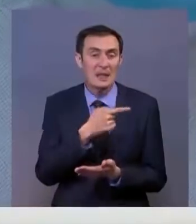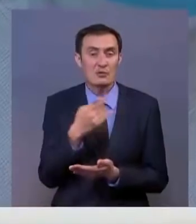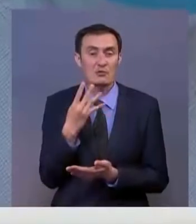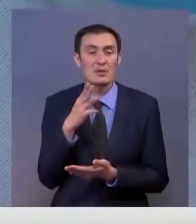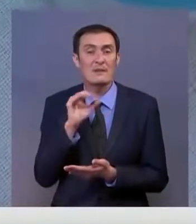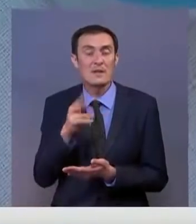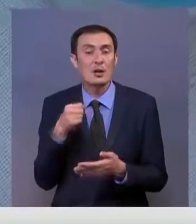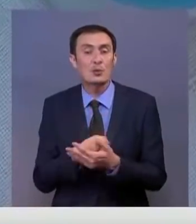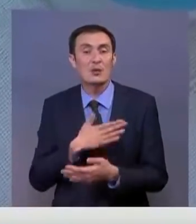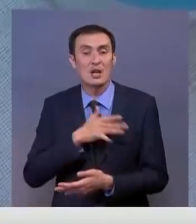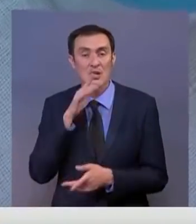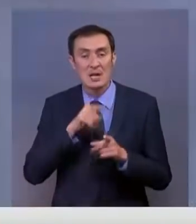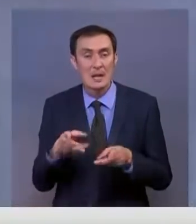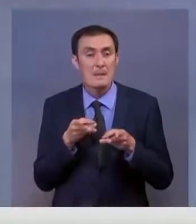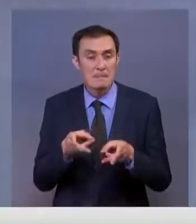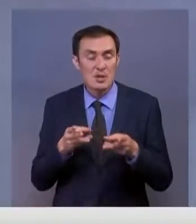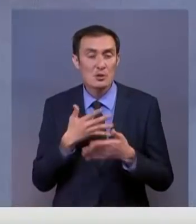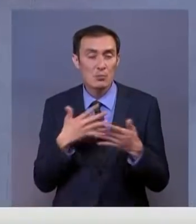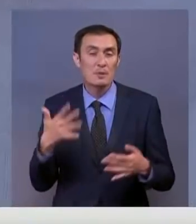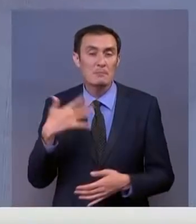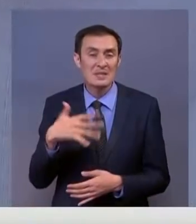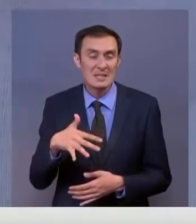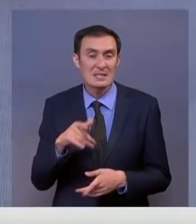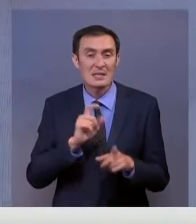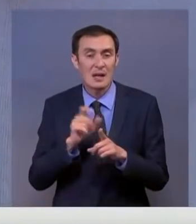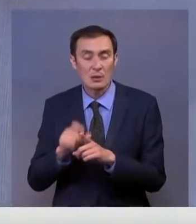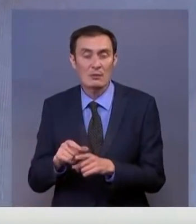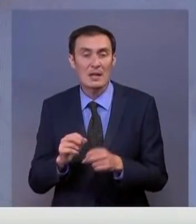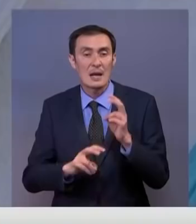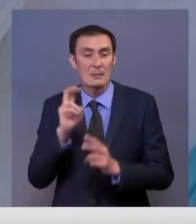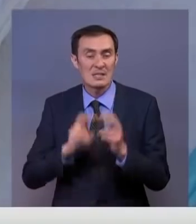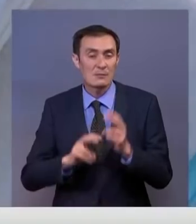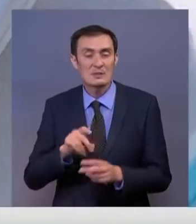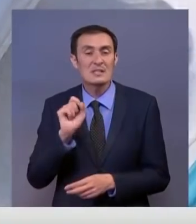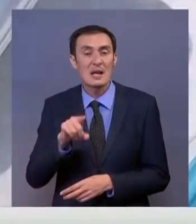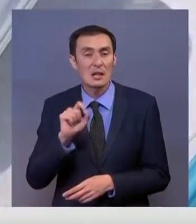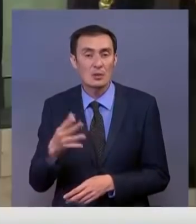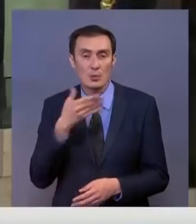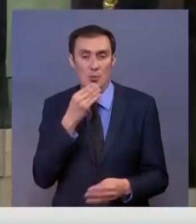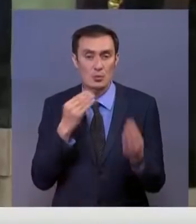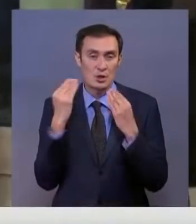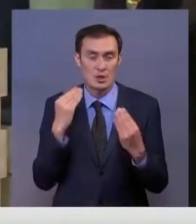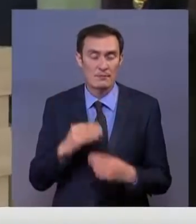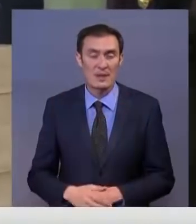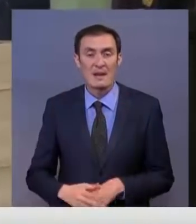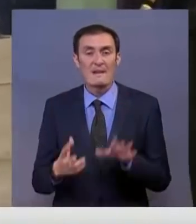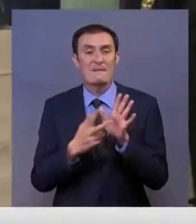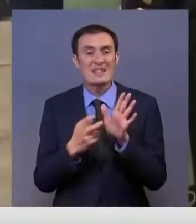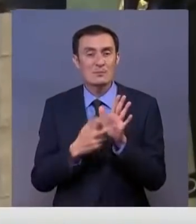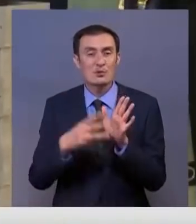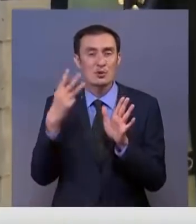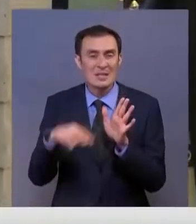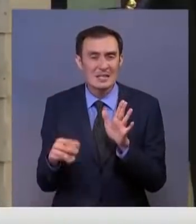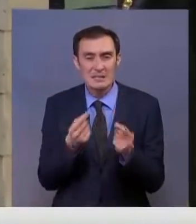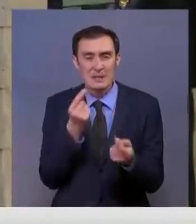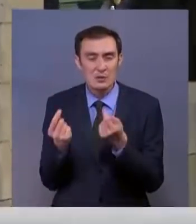5-4 веков до нашей эры, печи и свыше 50 заготовок для производства золотых украшений. 830 извлеченных